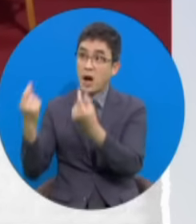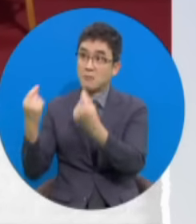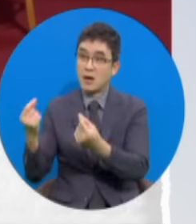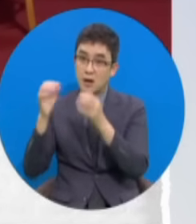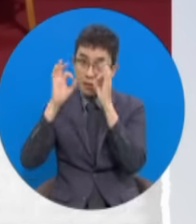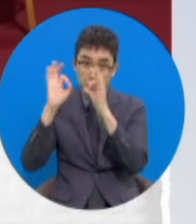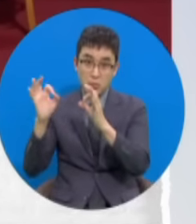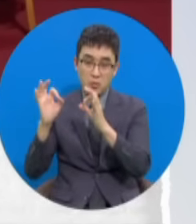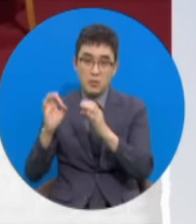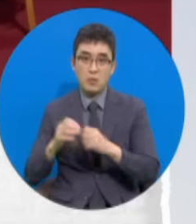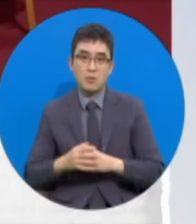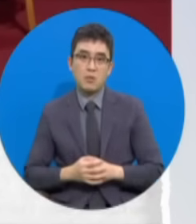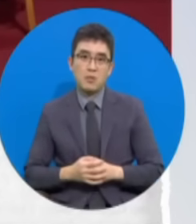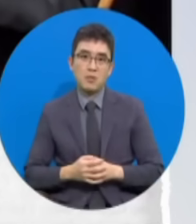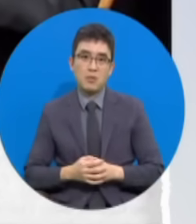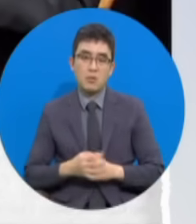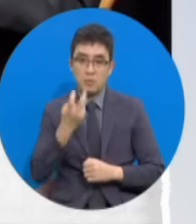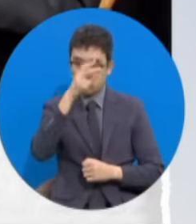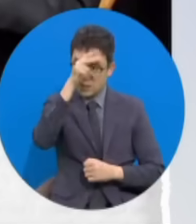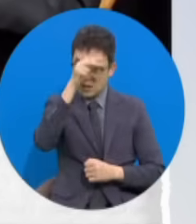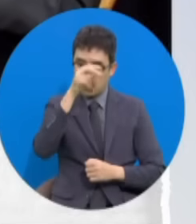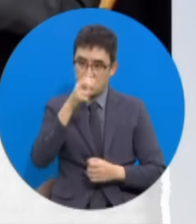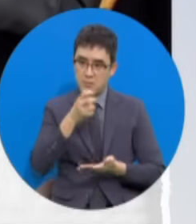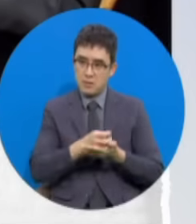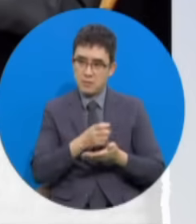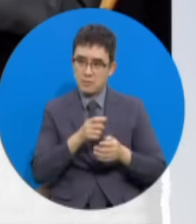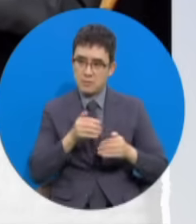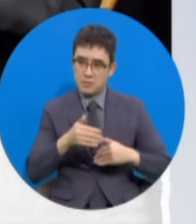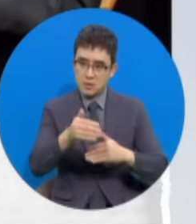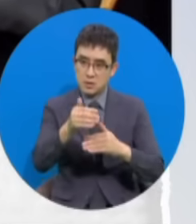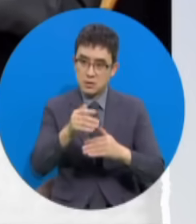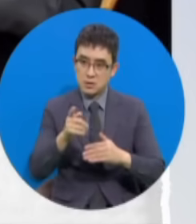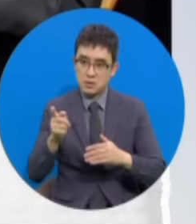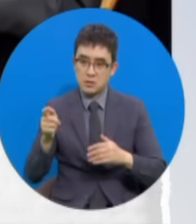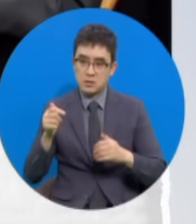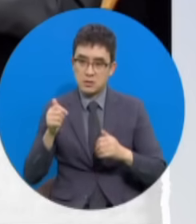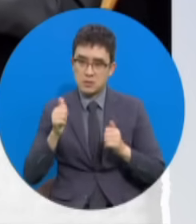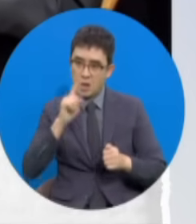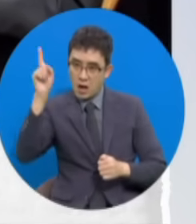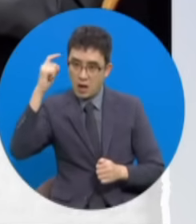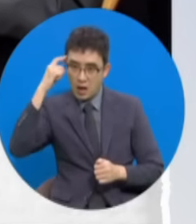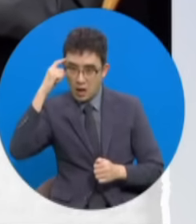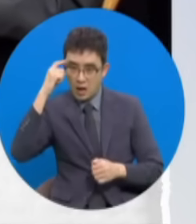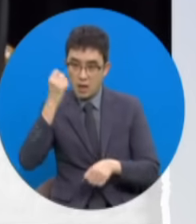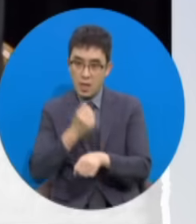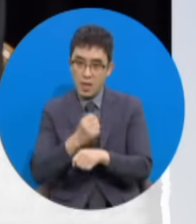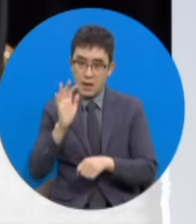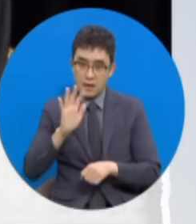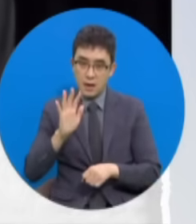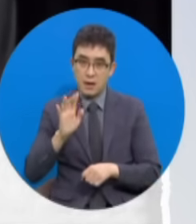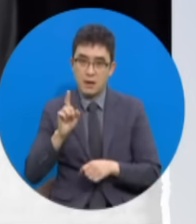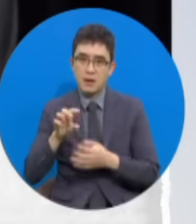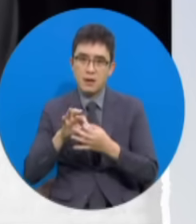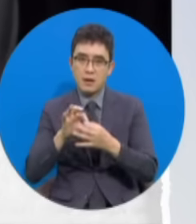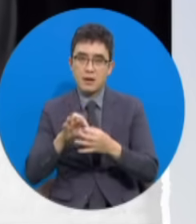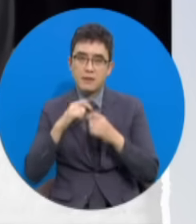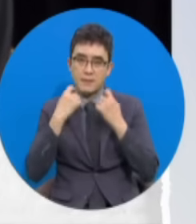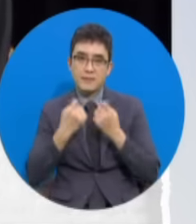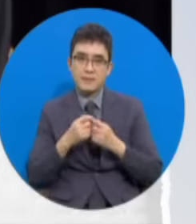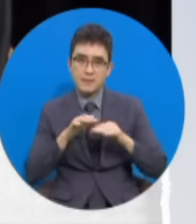비추어 봤을 때 검찰이 법리적인 검토를 통해서 기소를 할지 기소 유예를 할지 그 상황들을 지켜보는 게 객관적인 일일 거라